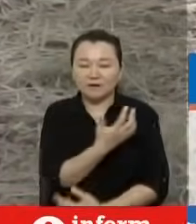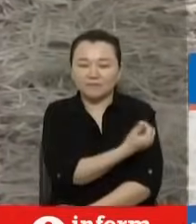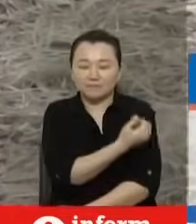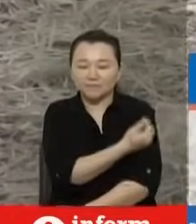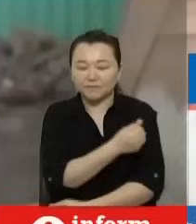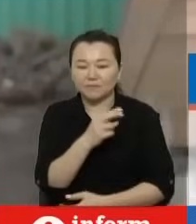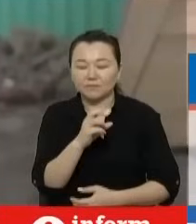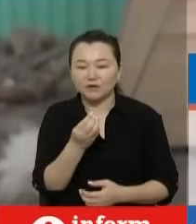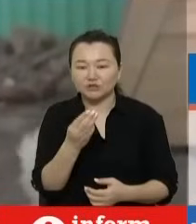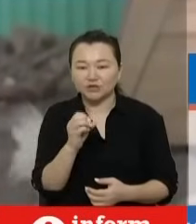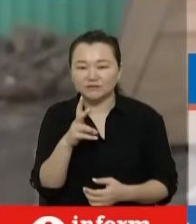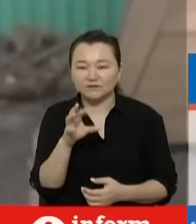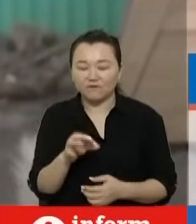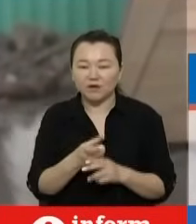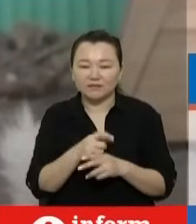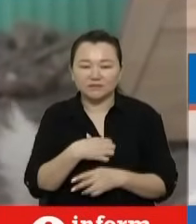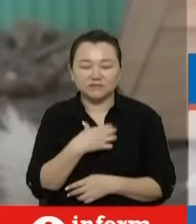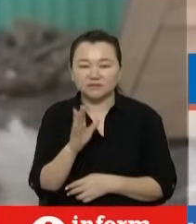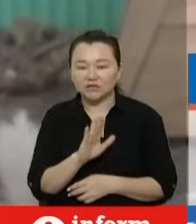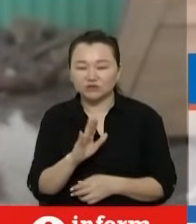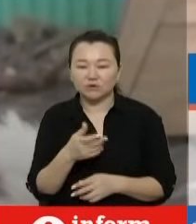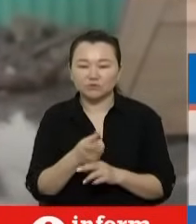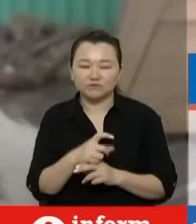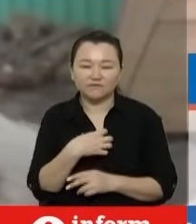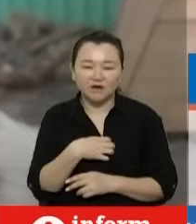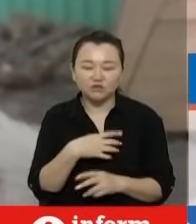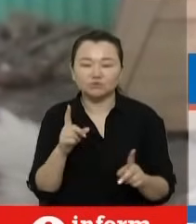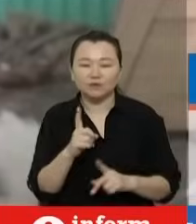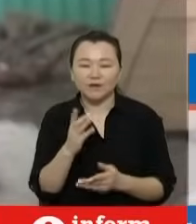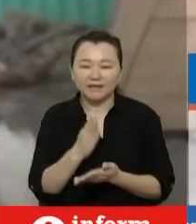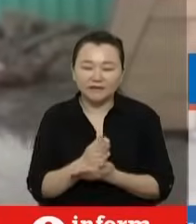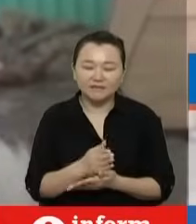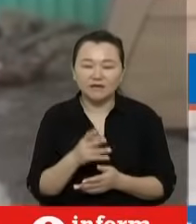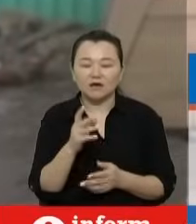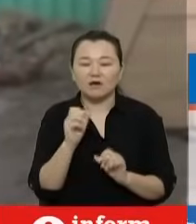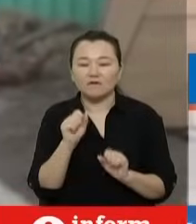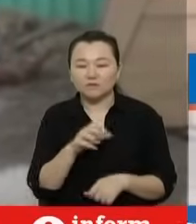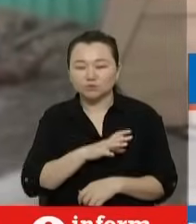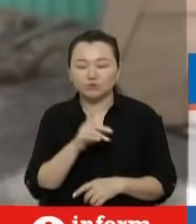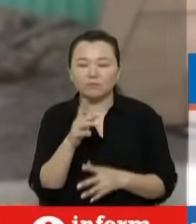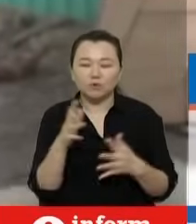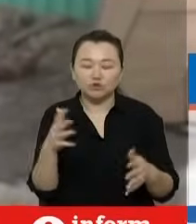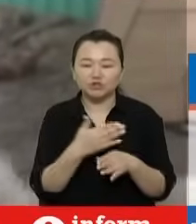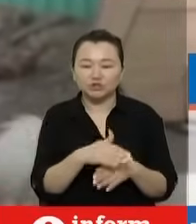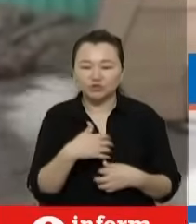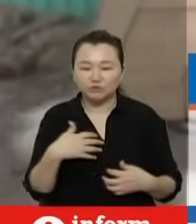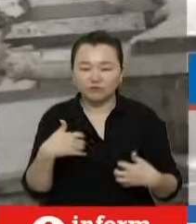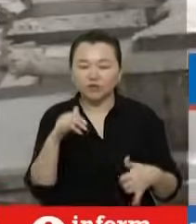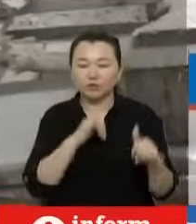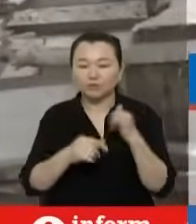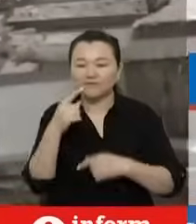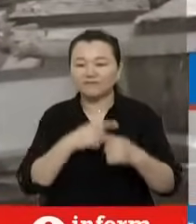бешенства. Это не самое страшное. Сейчас есть очень важный момент в том, что есть вероятность, что большая часть животных будет некуда